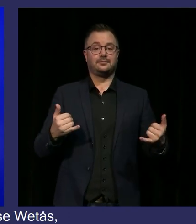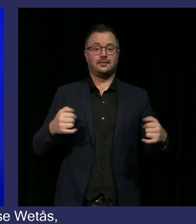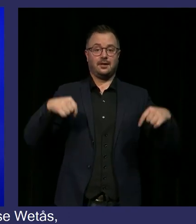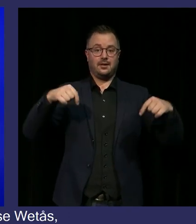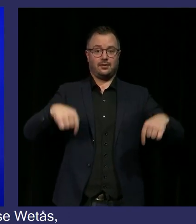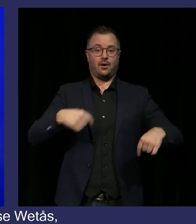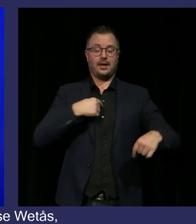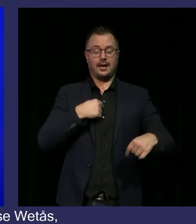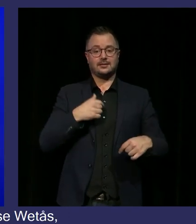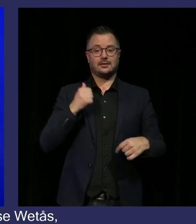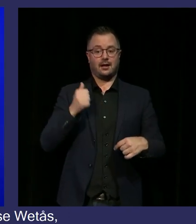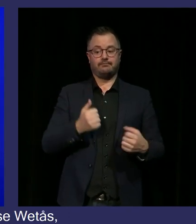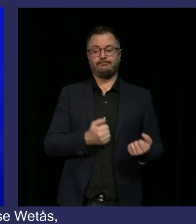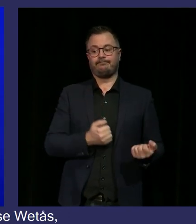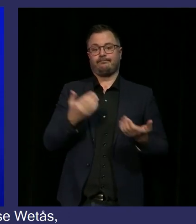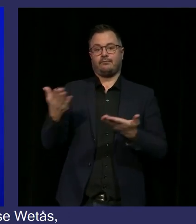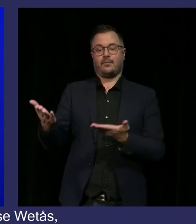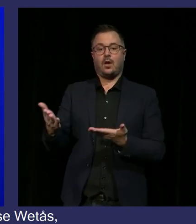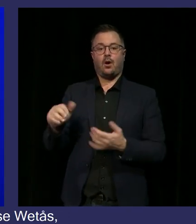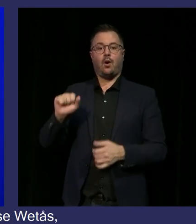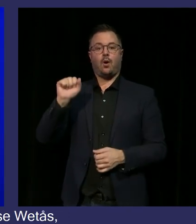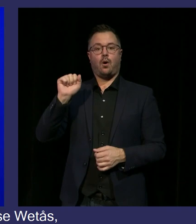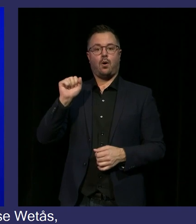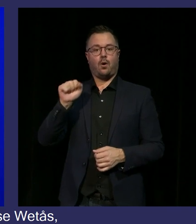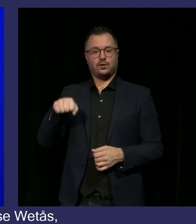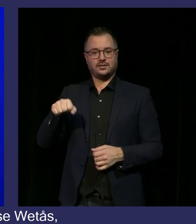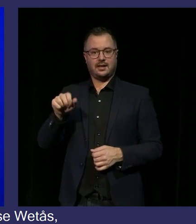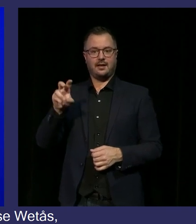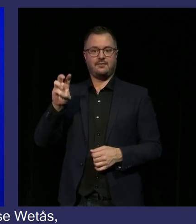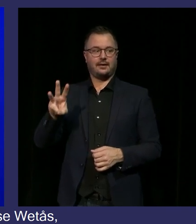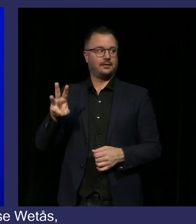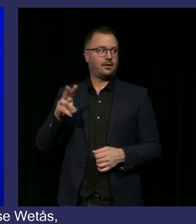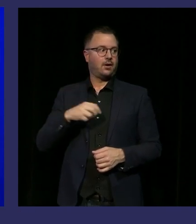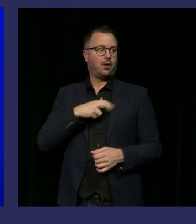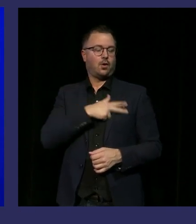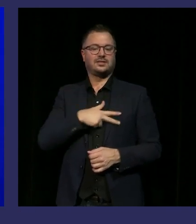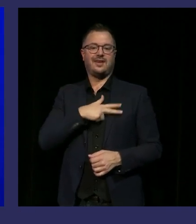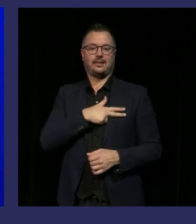ordet igjen til Åse Vetås, som skal røpe en hemmelighet.